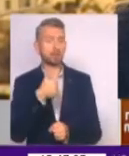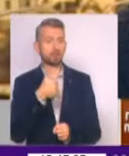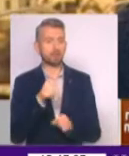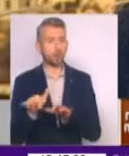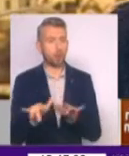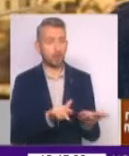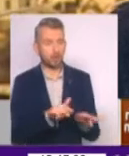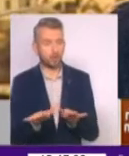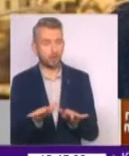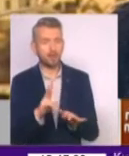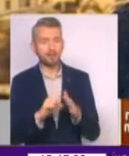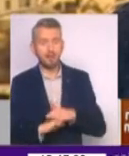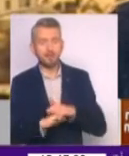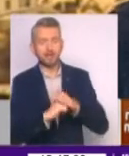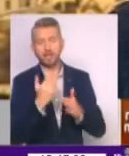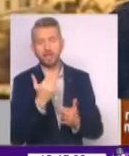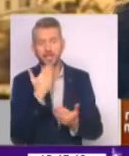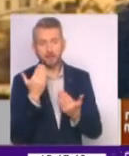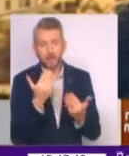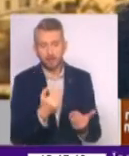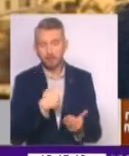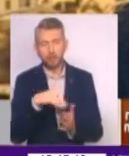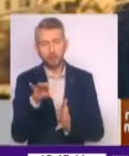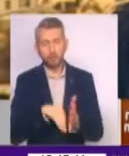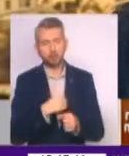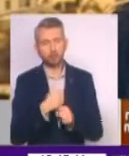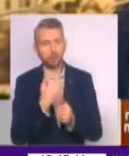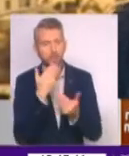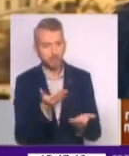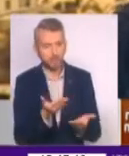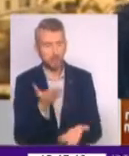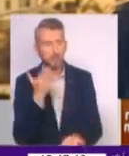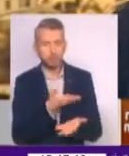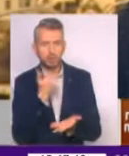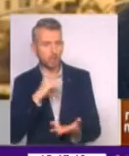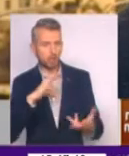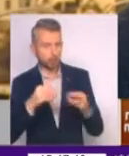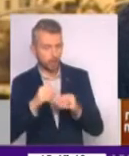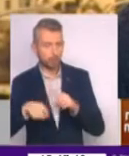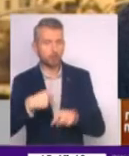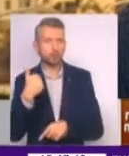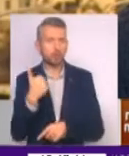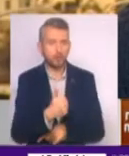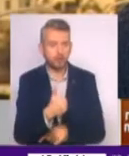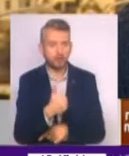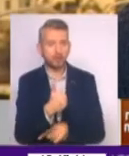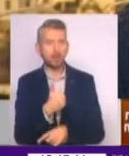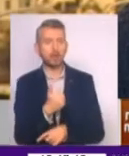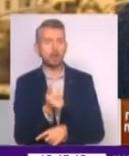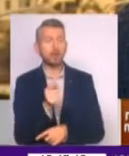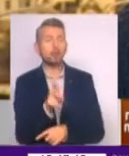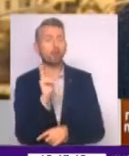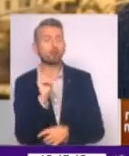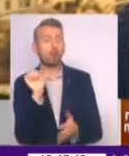На підставі їх звернення я одразу роблю запит. Якщо немає результату, наступного тижня. І той, хто стукає,